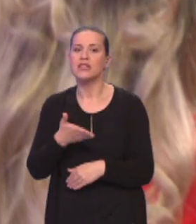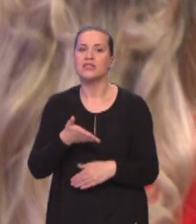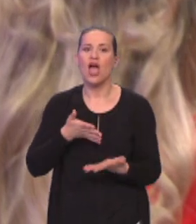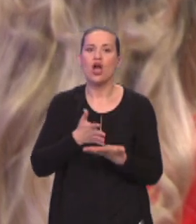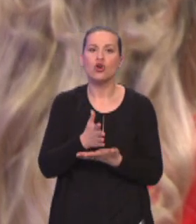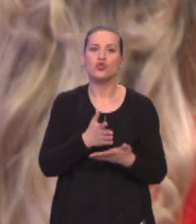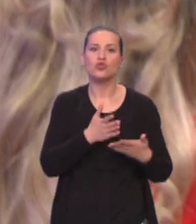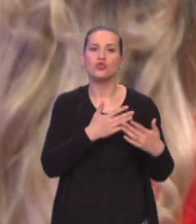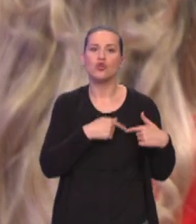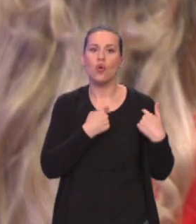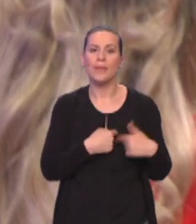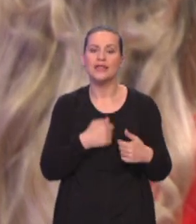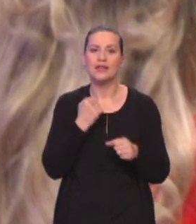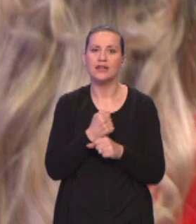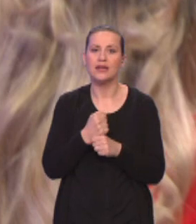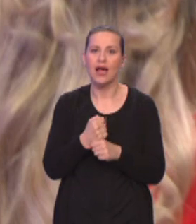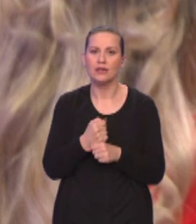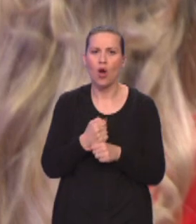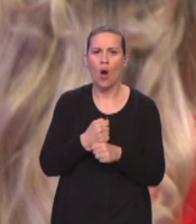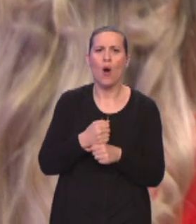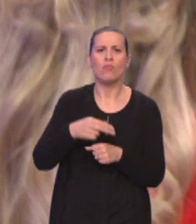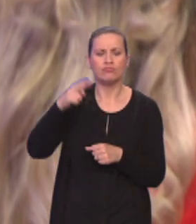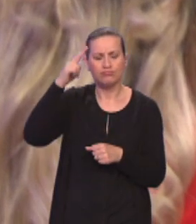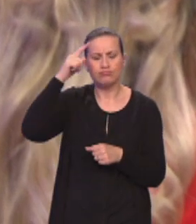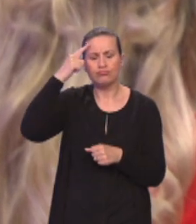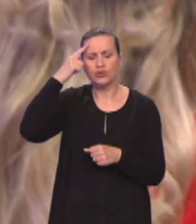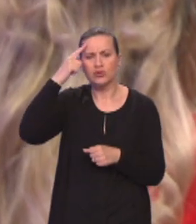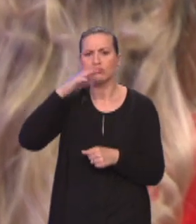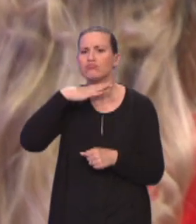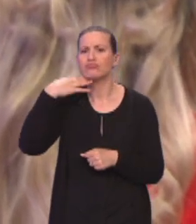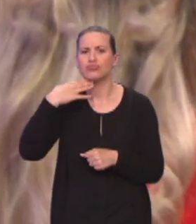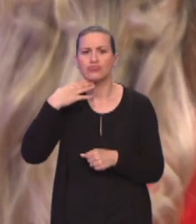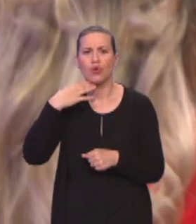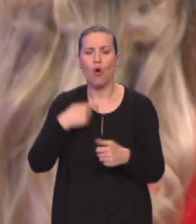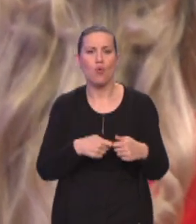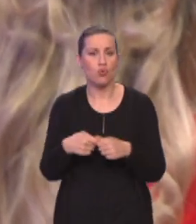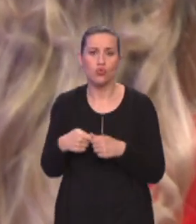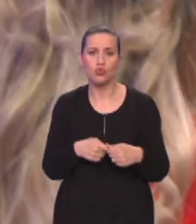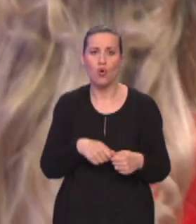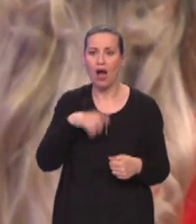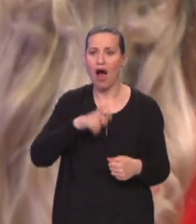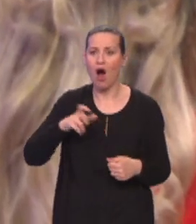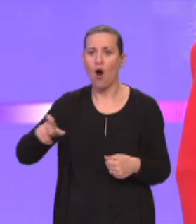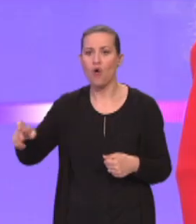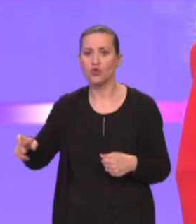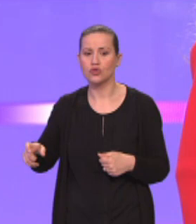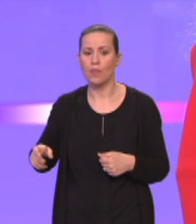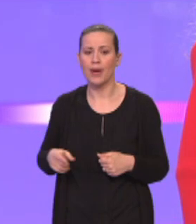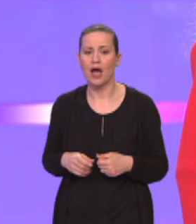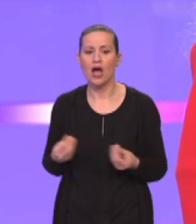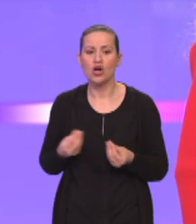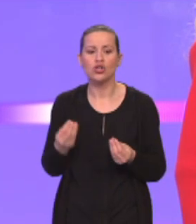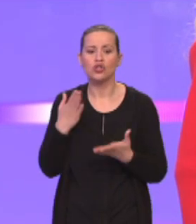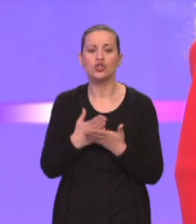rad prepoznali i upoznali mnogobrojne i civilne udruge, ali isto tako i sjajne pojedince. Ono što zapravo nam